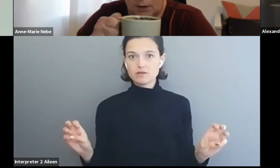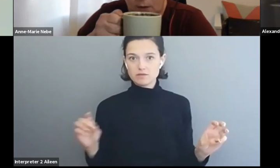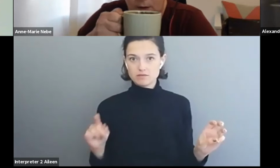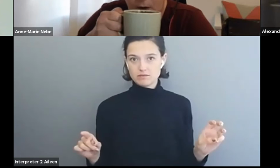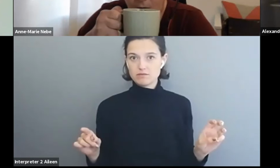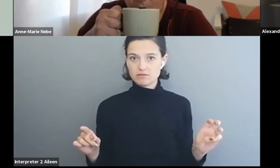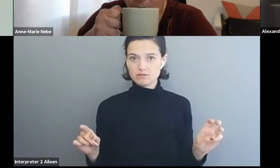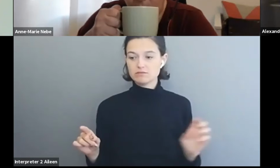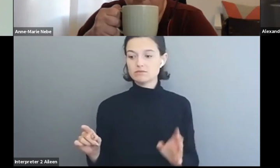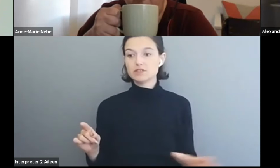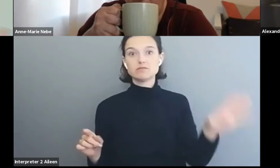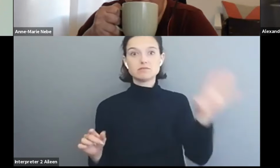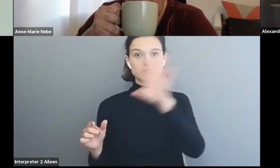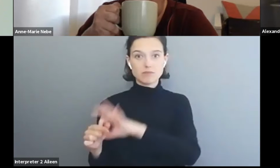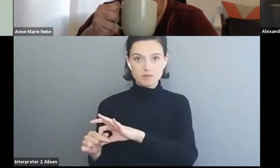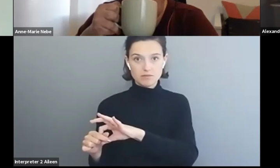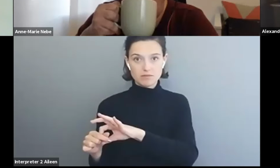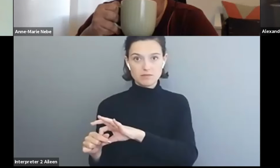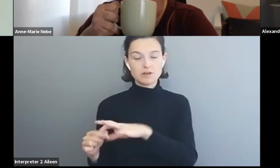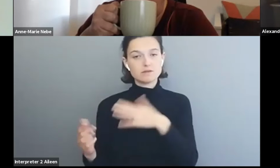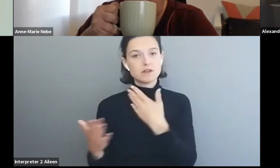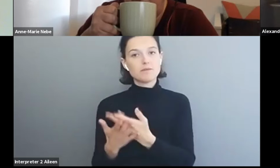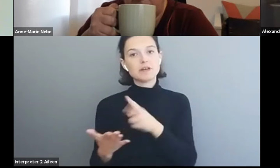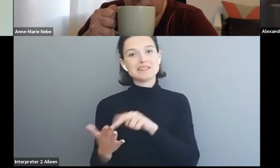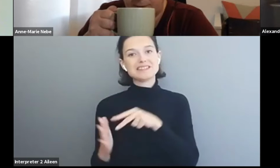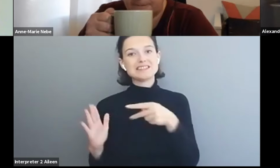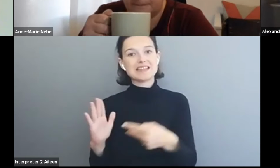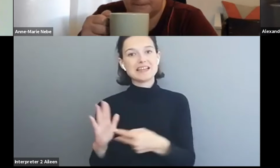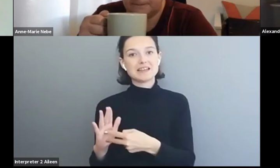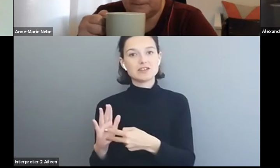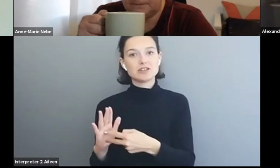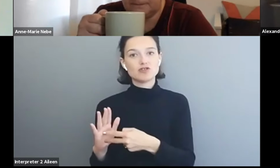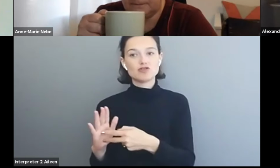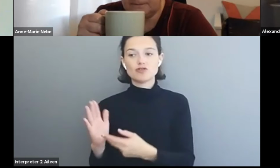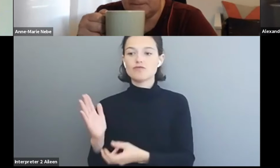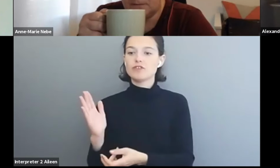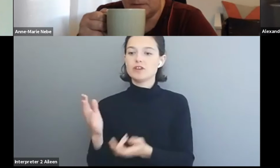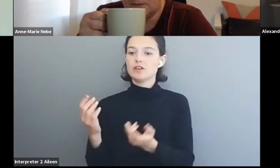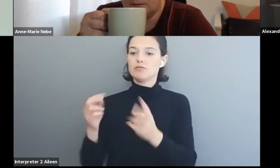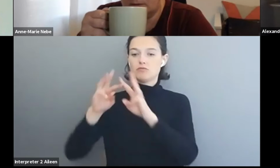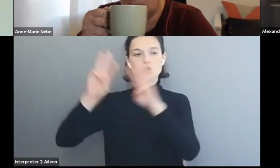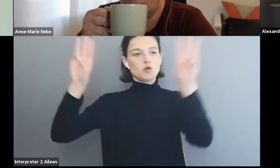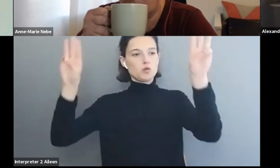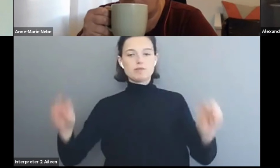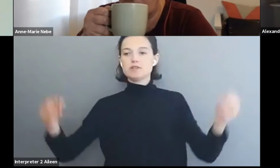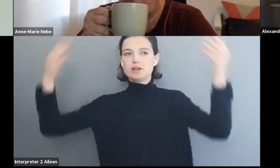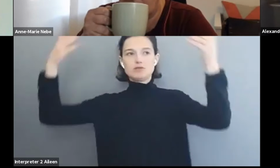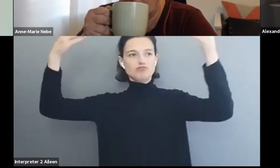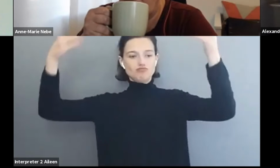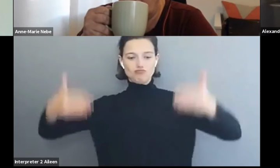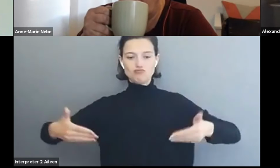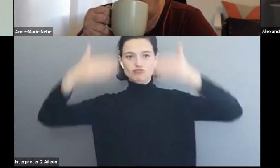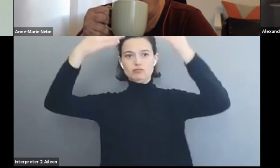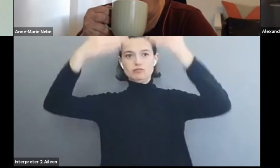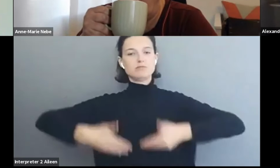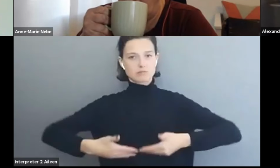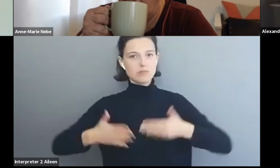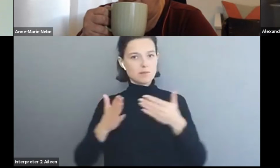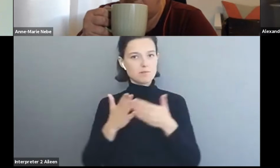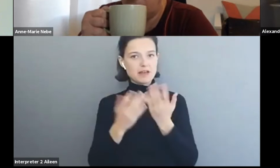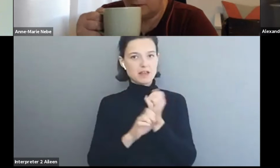technisch relativ barrierefreien Content ausliefert. Das heißt, und es gab langjährig schon Schulungen